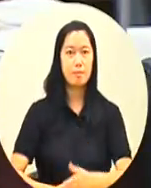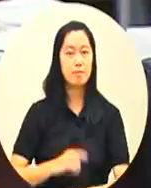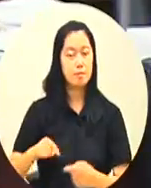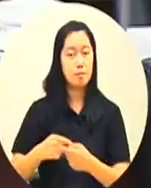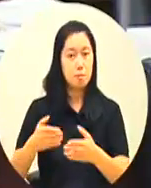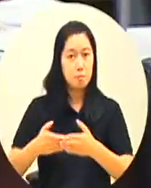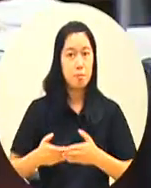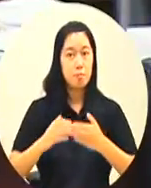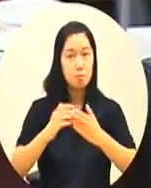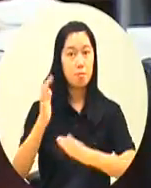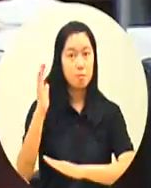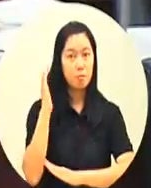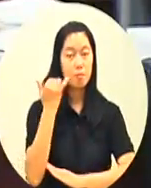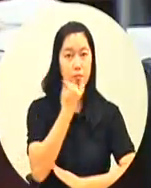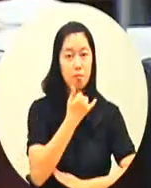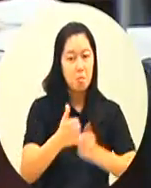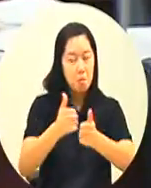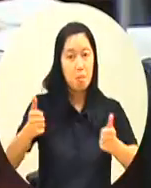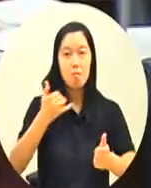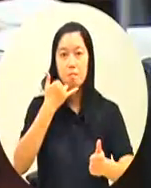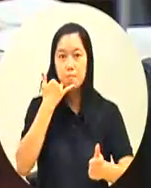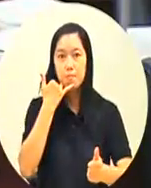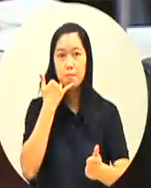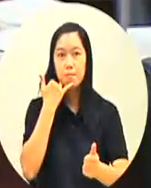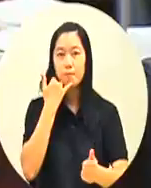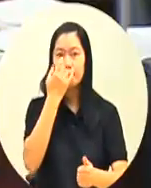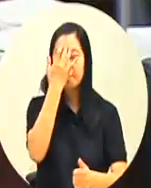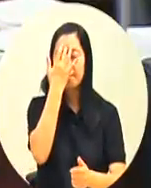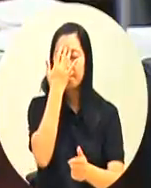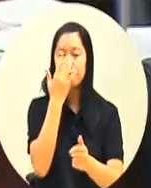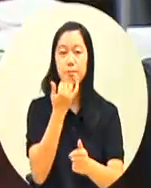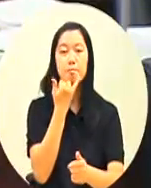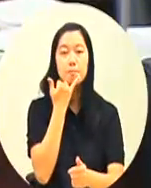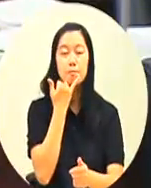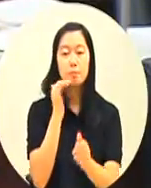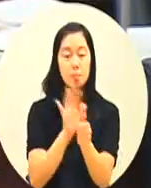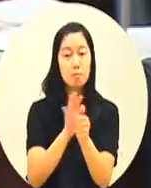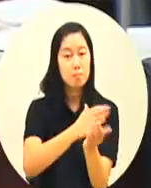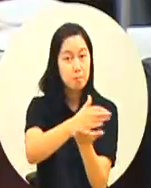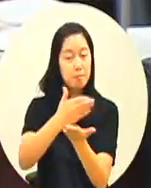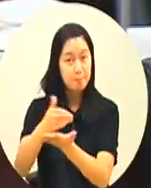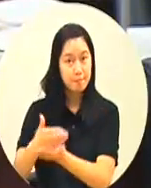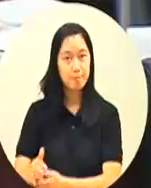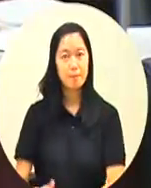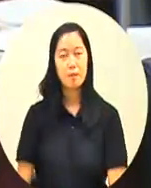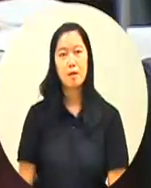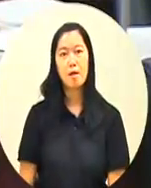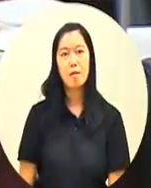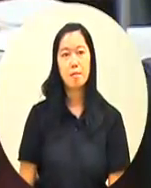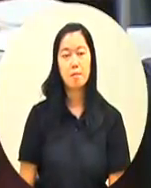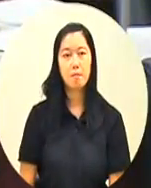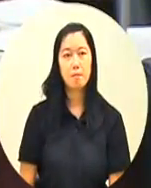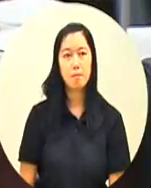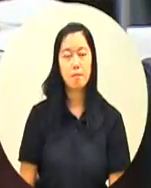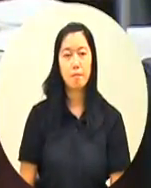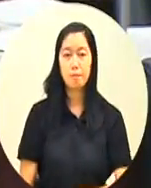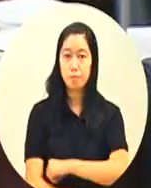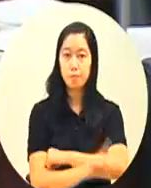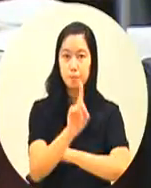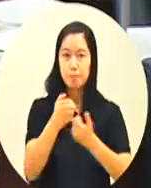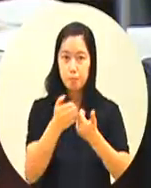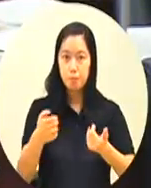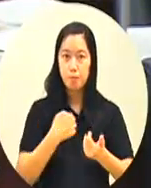市府跟各位首长应该可以去面对跟处理的事情啦，那最后一分钟的时间，要呼吁一件事